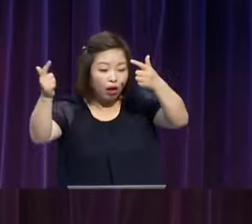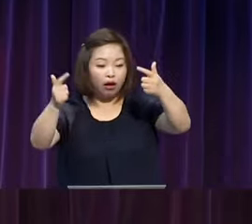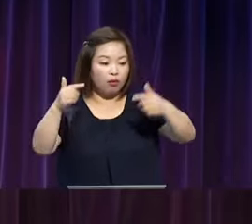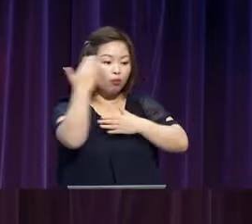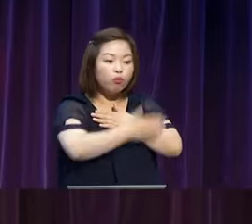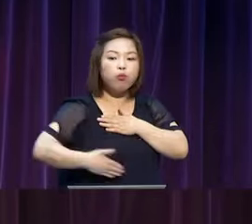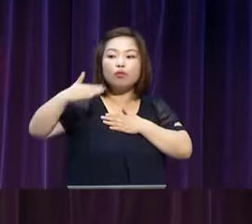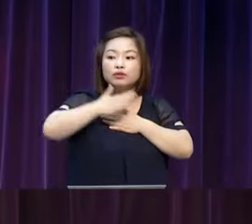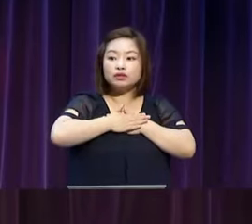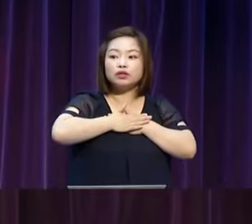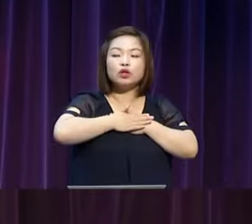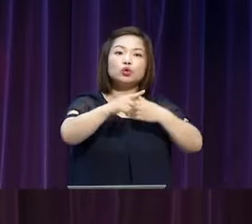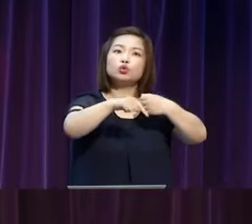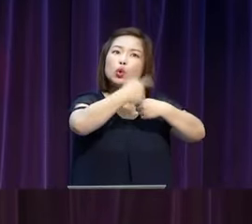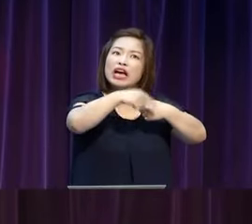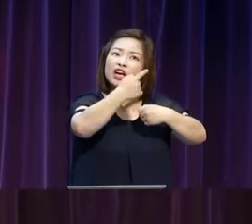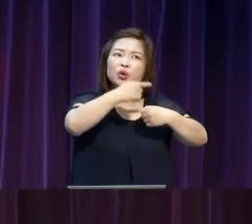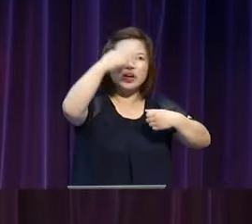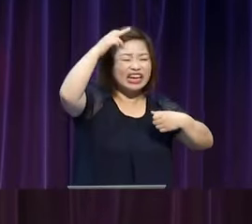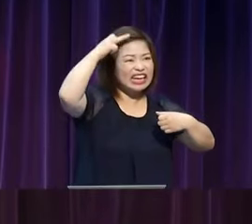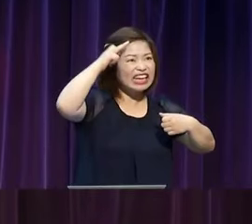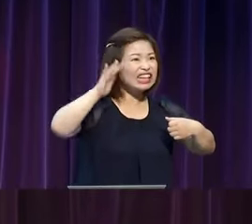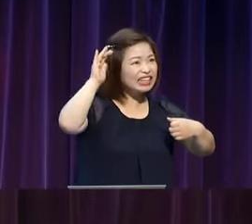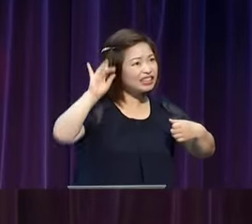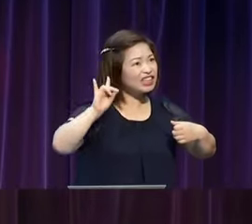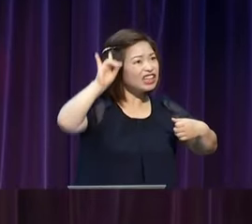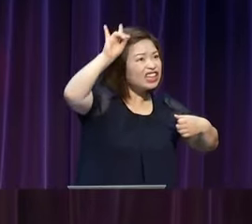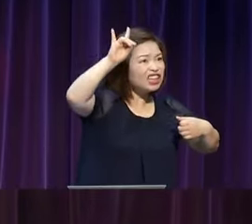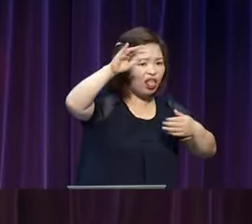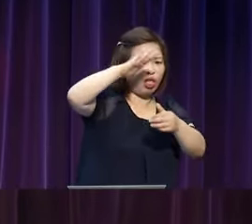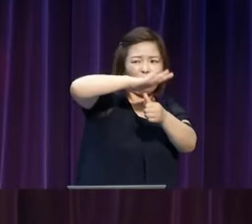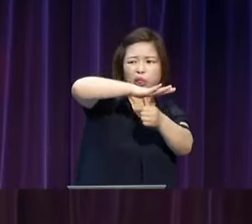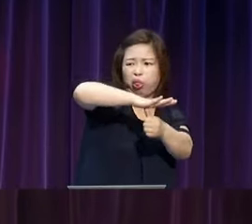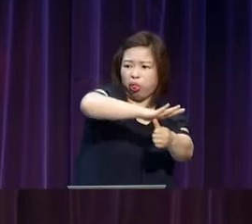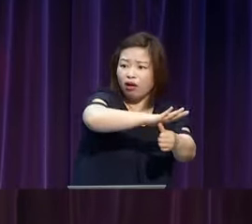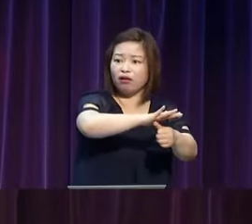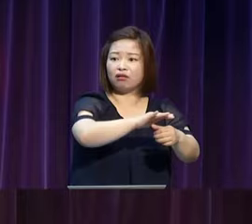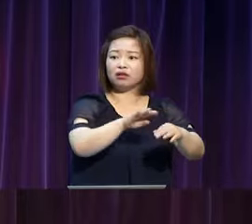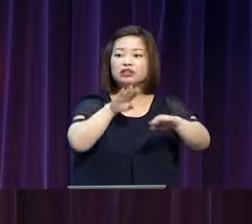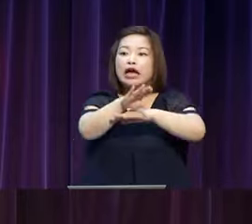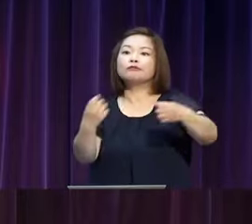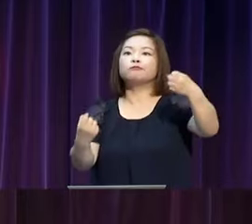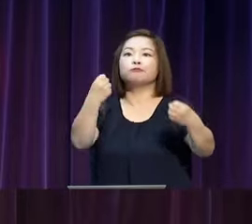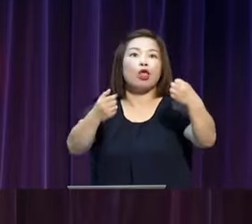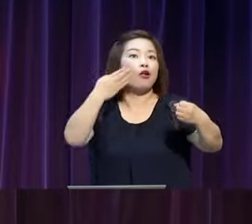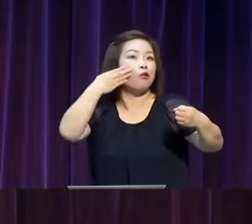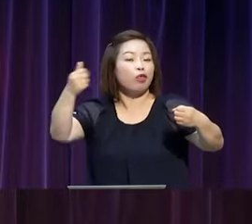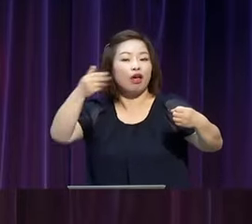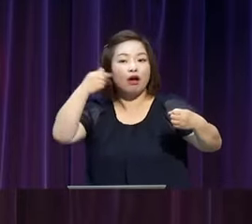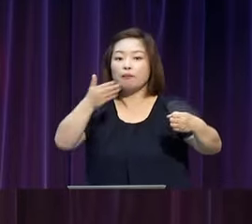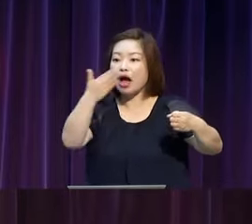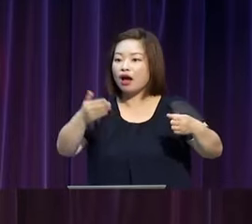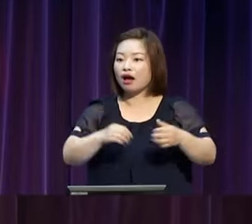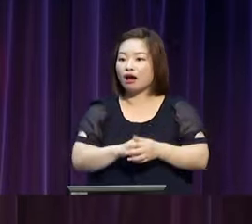보면 초등학생이야. 운전도 잘해요. 예, 아주 기술도